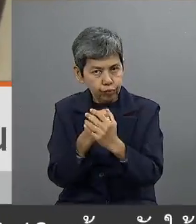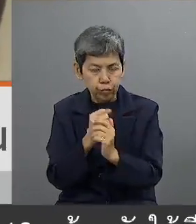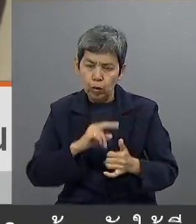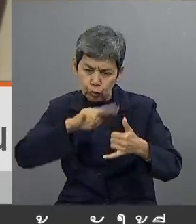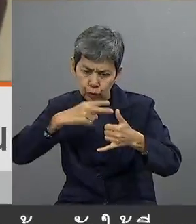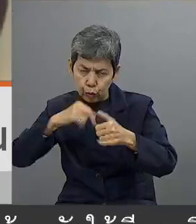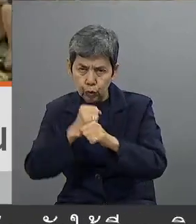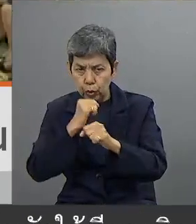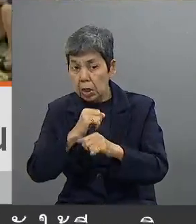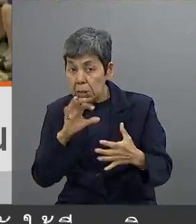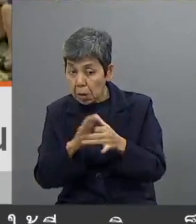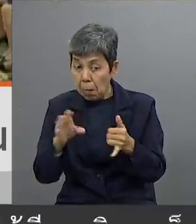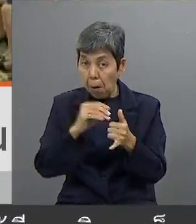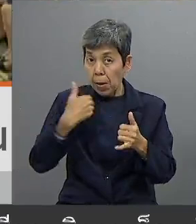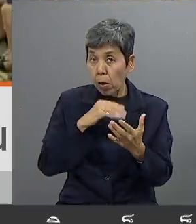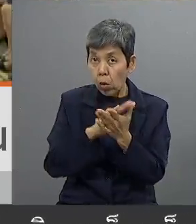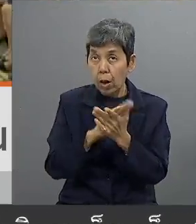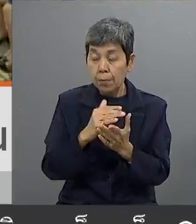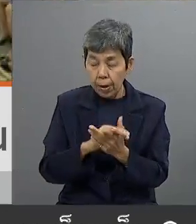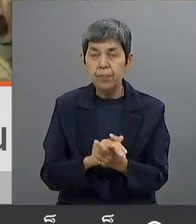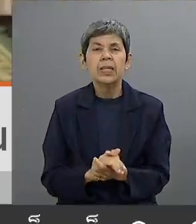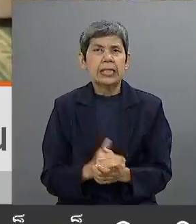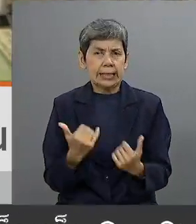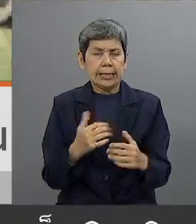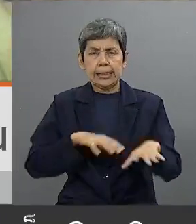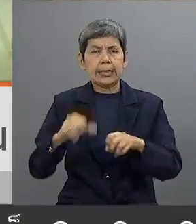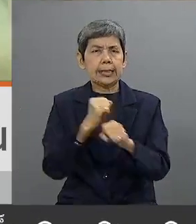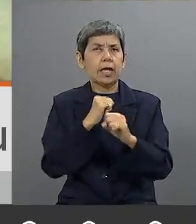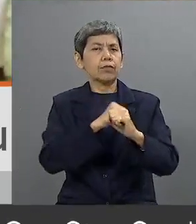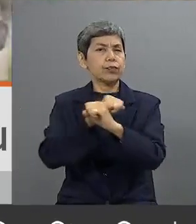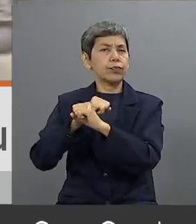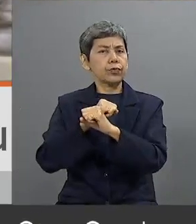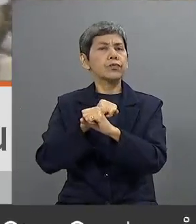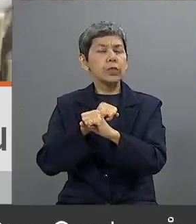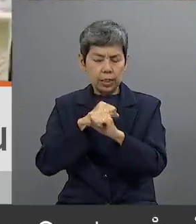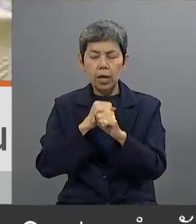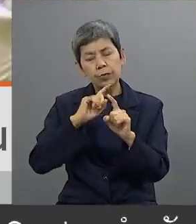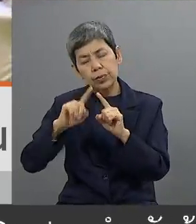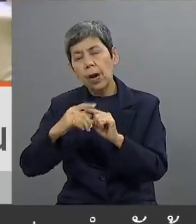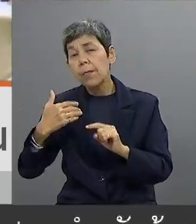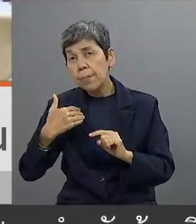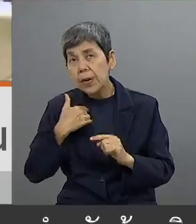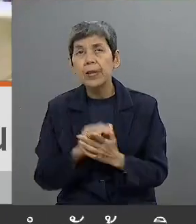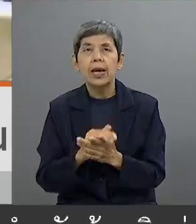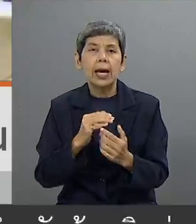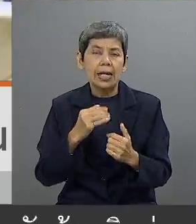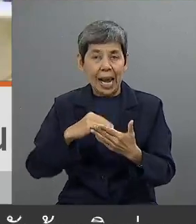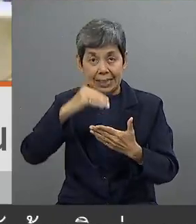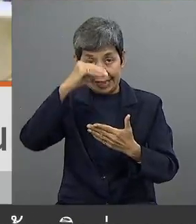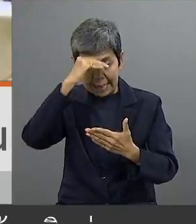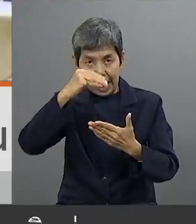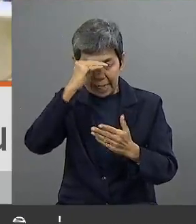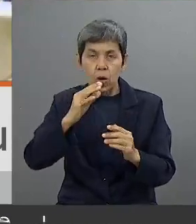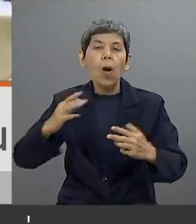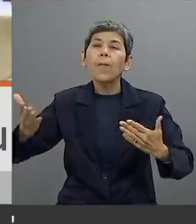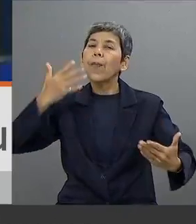ผัสเสี่ยงในโรงเรียนโดยจะดำเนินการควบคู่ไปกับมาตรการอื่นๆอาทิการเน้นให้นักเรียนได้เรียนในที่โล่งการ